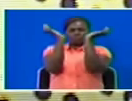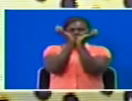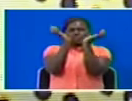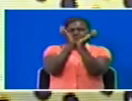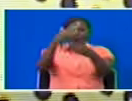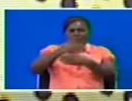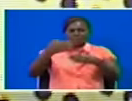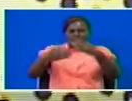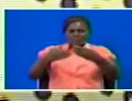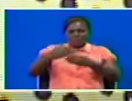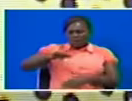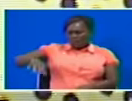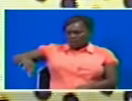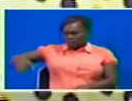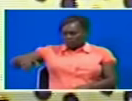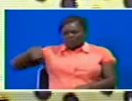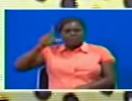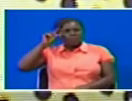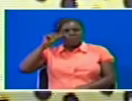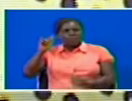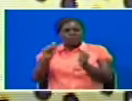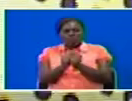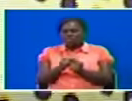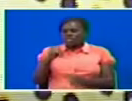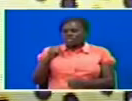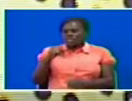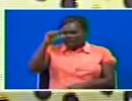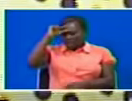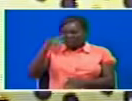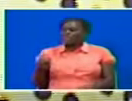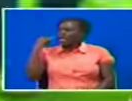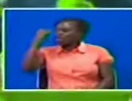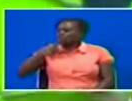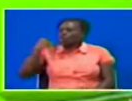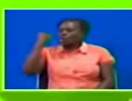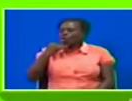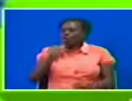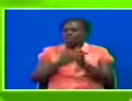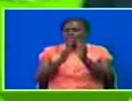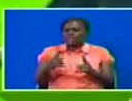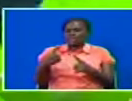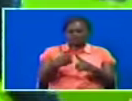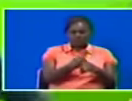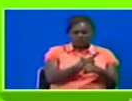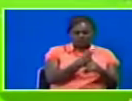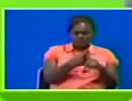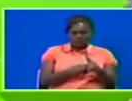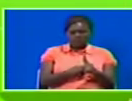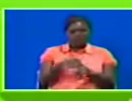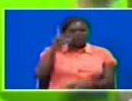kujengwa na serikali ya kaunti ya Mombasa, akiandamana na gavana wa Mombasa Ali Hassan Joho. Na viongozi kutoka kaunti ya